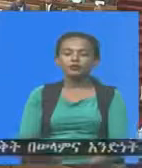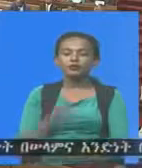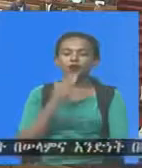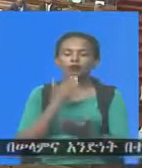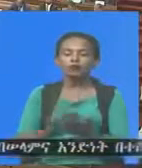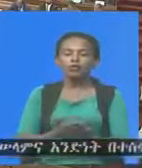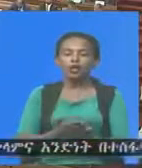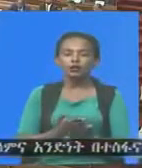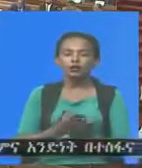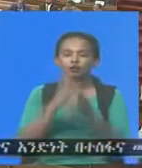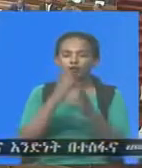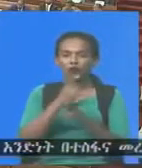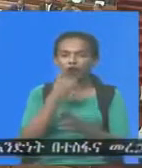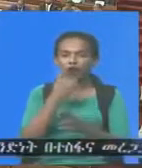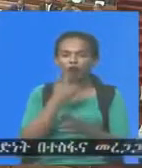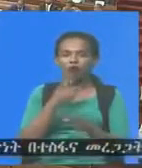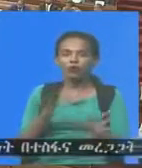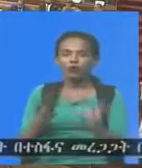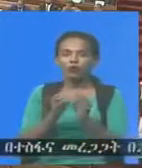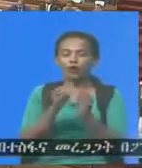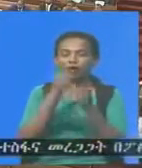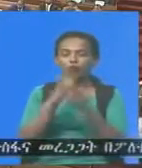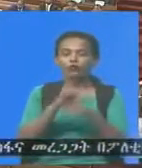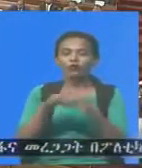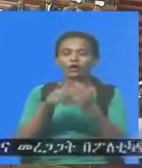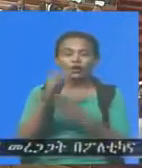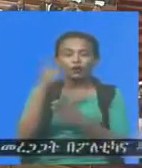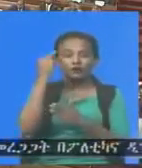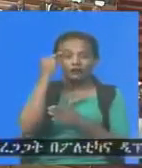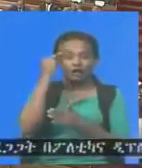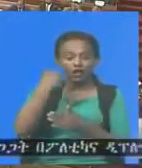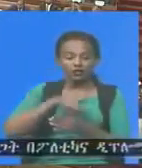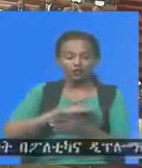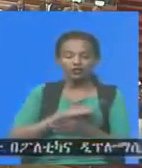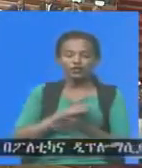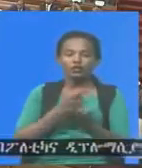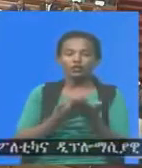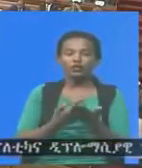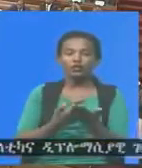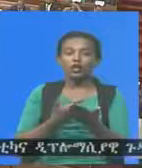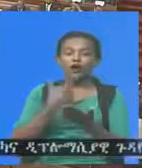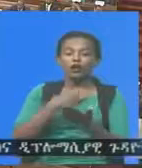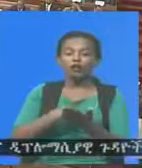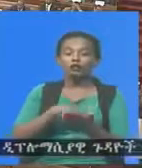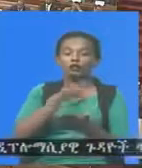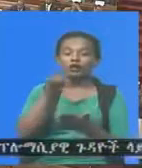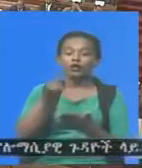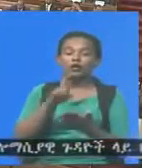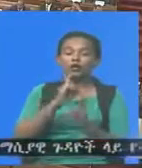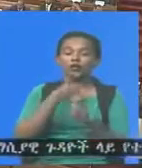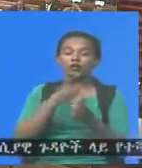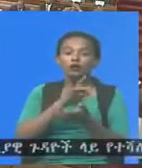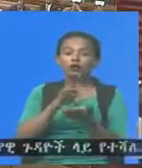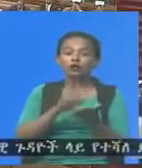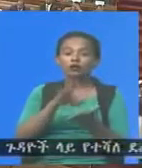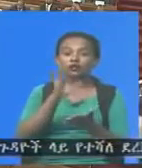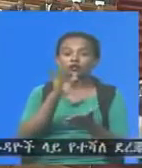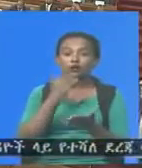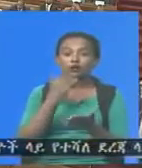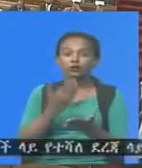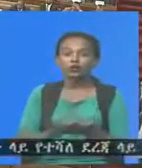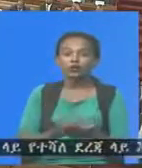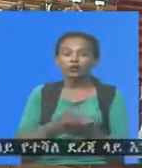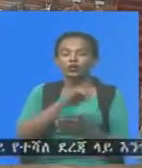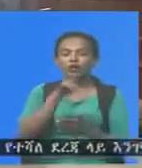አመሰግናለሁ። የተከበሩ አፈ ጉባኤ፣ ክቡር ጠቅላይ ሚኒስትራችን የምክር ቤት አባላትን ጥያቄ ለመመለስ በመካከላችን ስለተገኙ እያመሰገንኩ